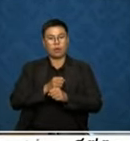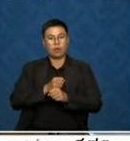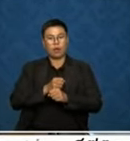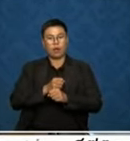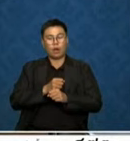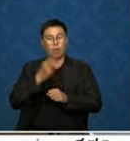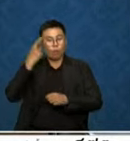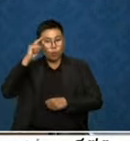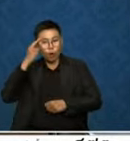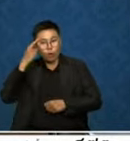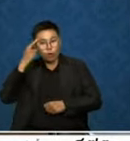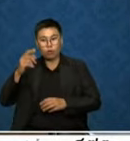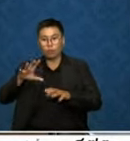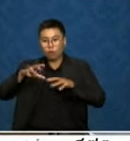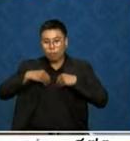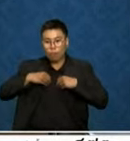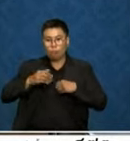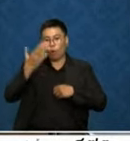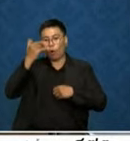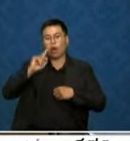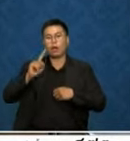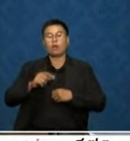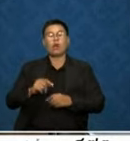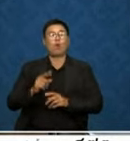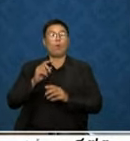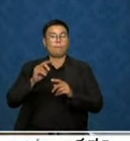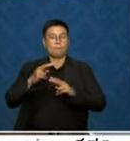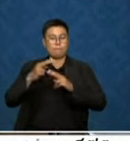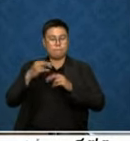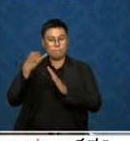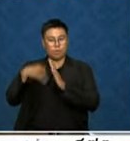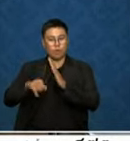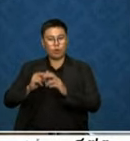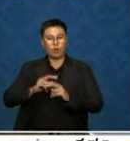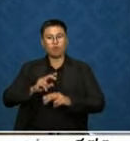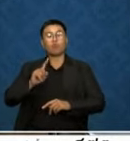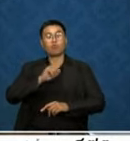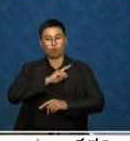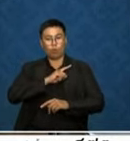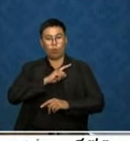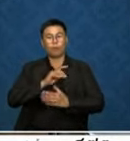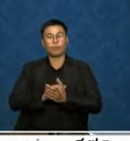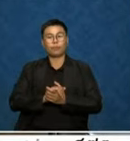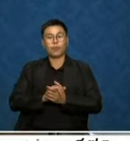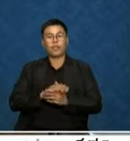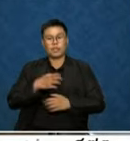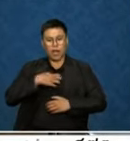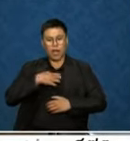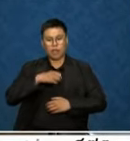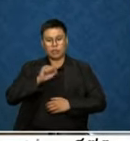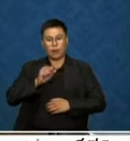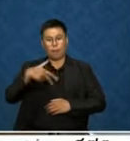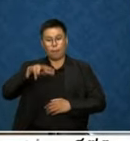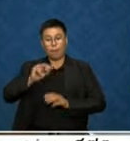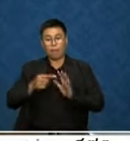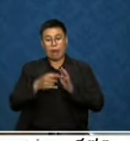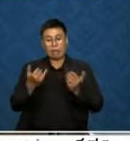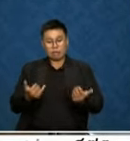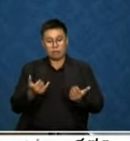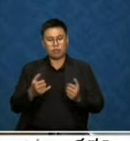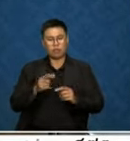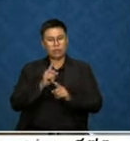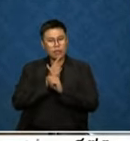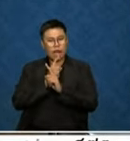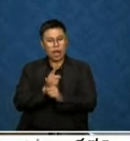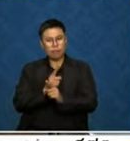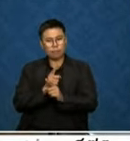ความกันหรือเปล่าเพราะมันเป็นความผิดส่วนตัวเกี่ยวกับทรัพย์ครับผมอยากให้ทางสภาต้องติดตามคดีด้วยครับให้ถึงที่สุด